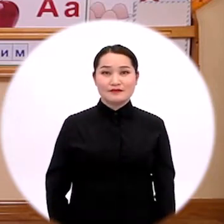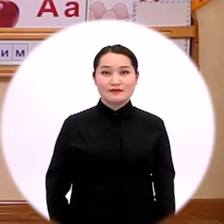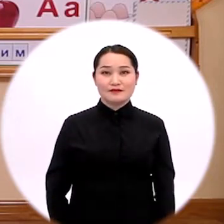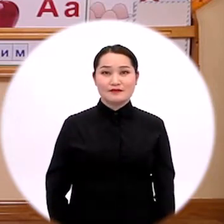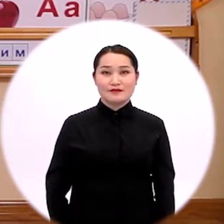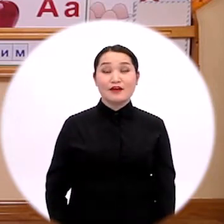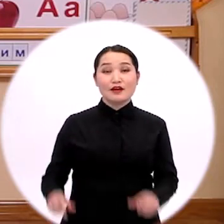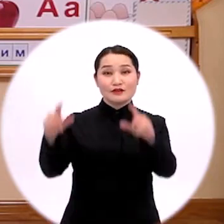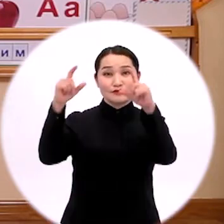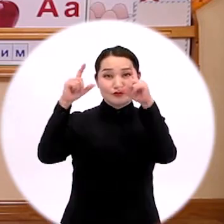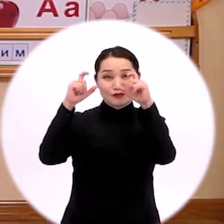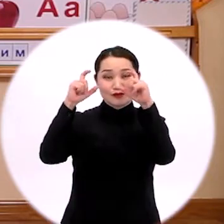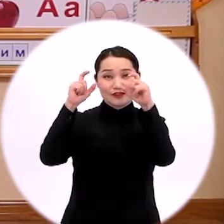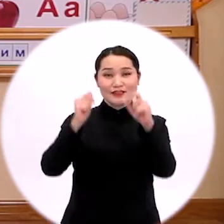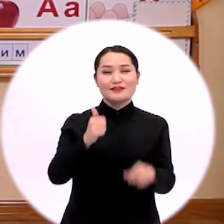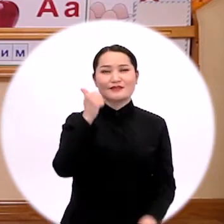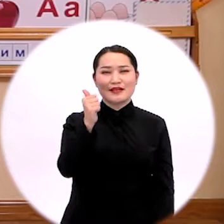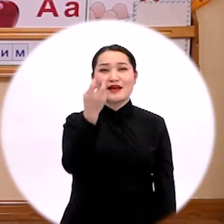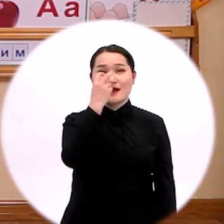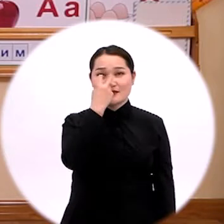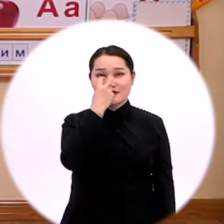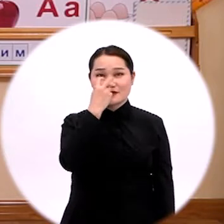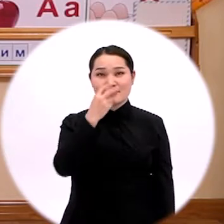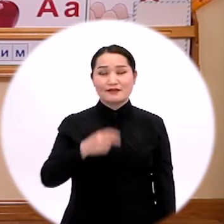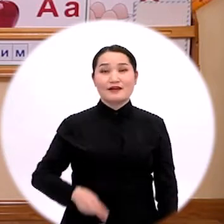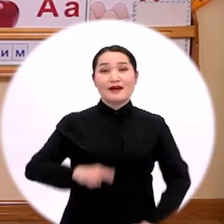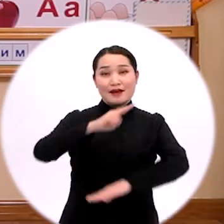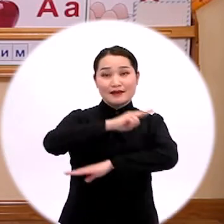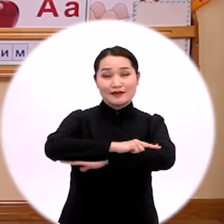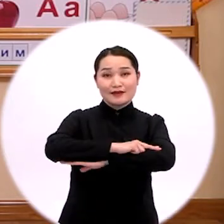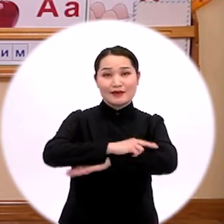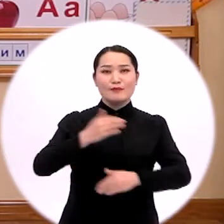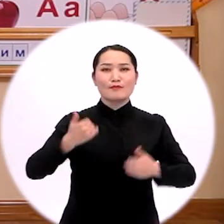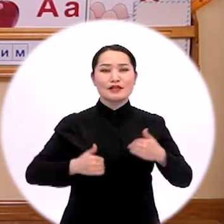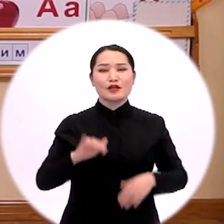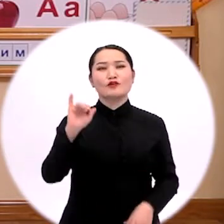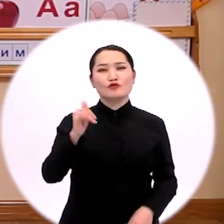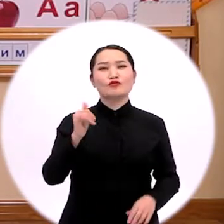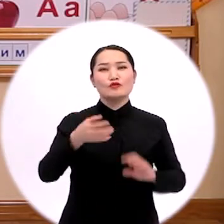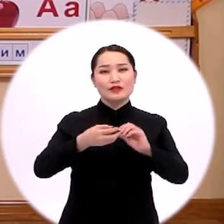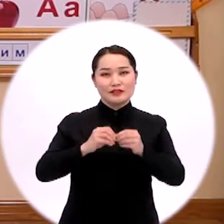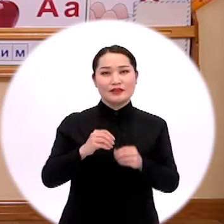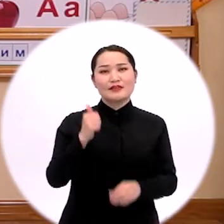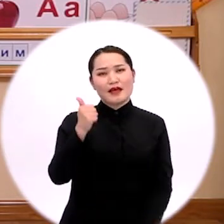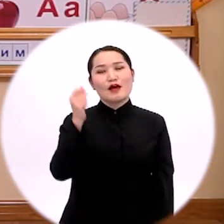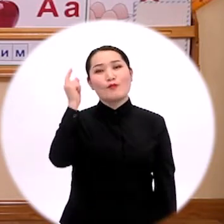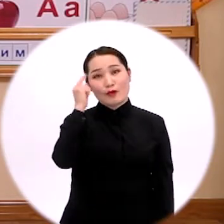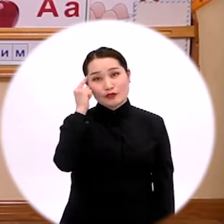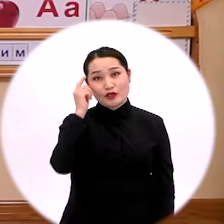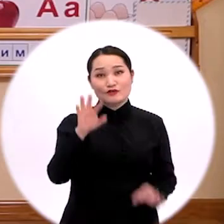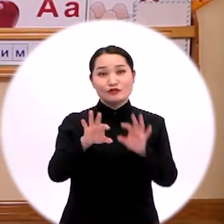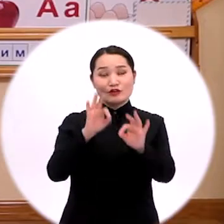Өгцөн зураг тус бүрийг сайтар ажиглаад, ангийнхаа багшийн юу хийдгийг бодоод,